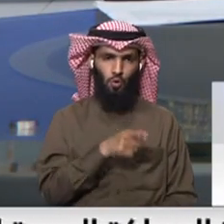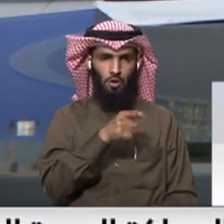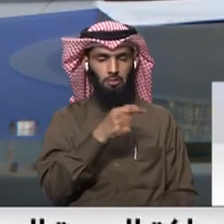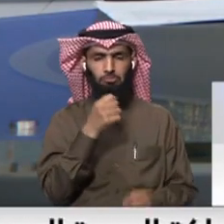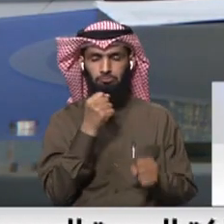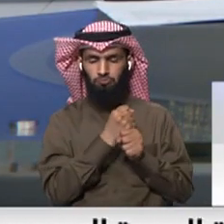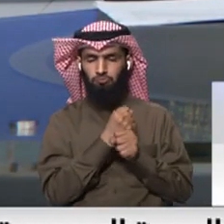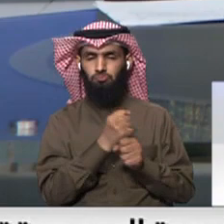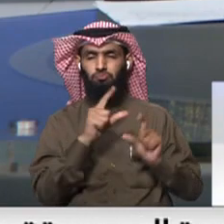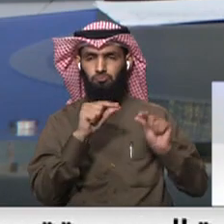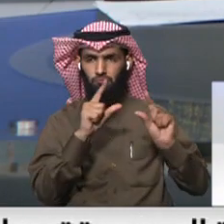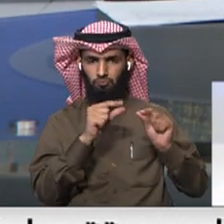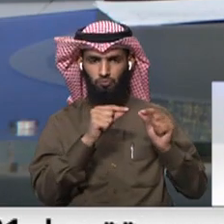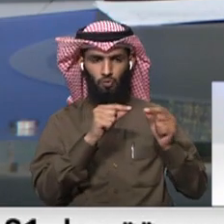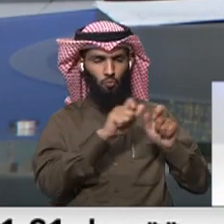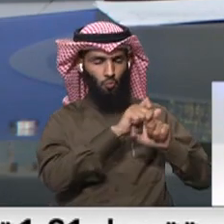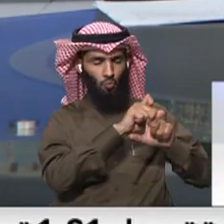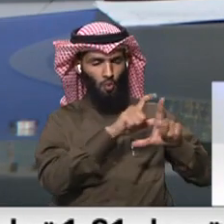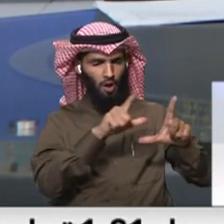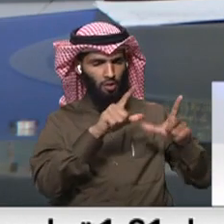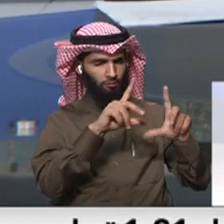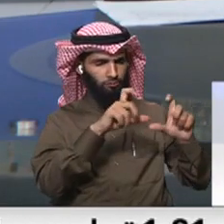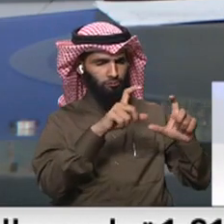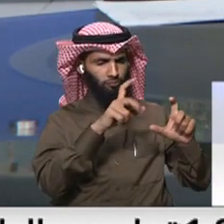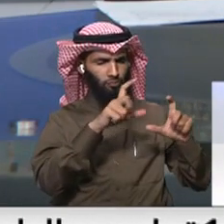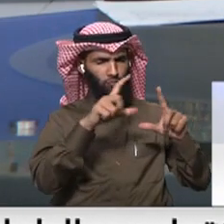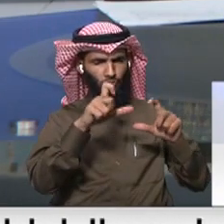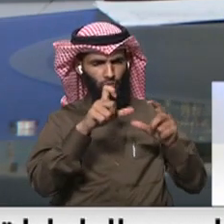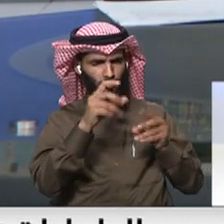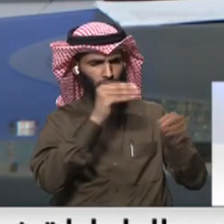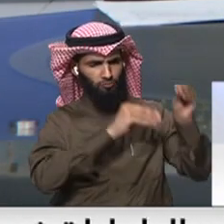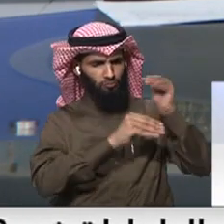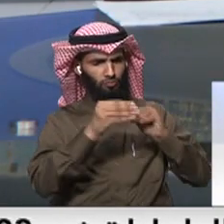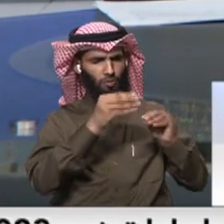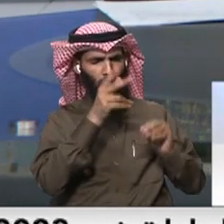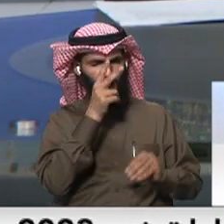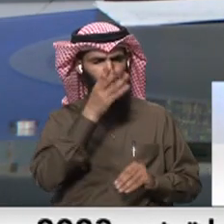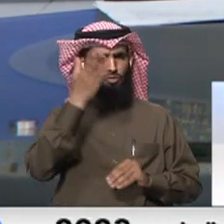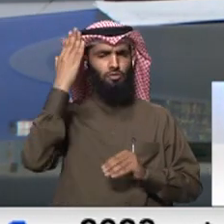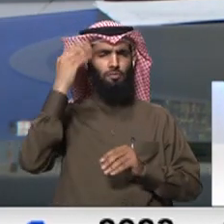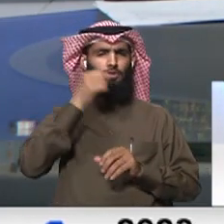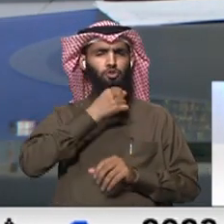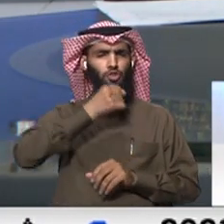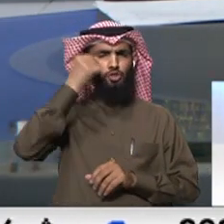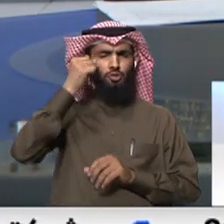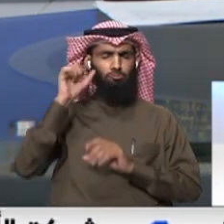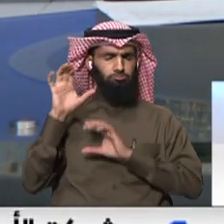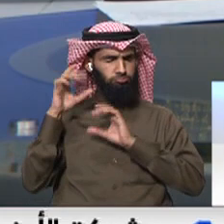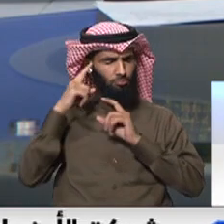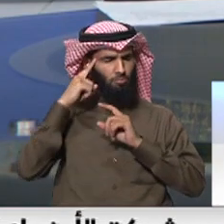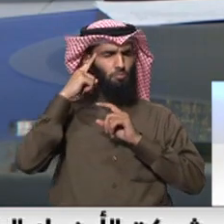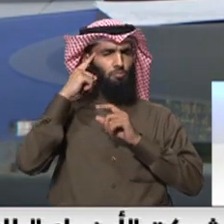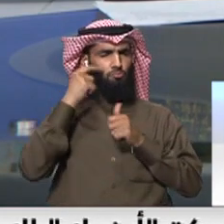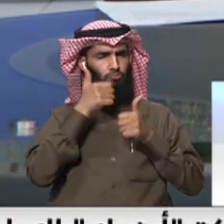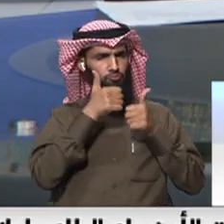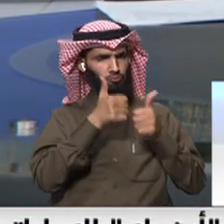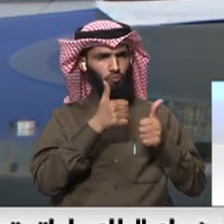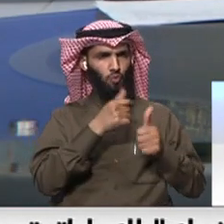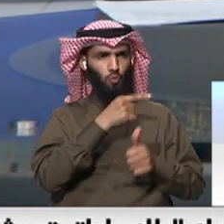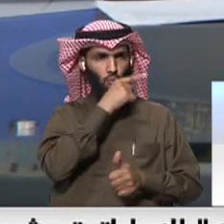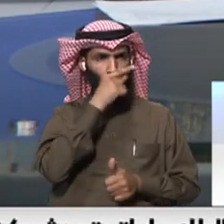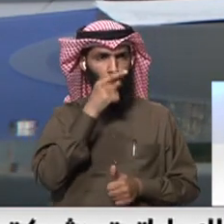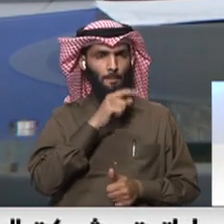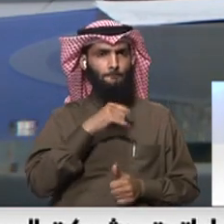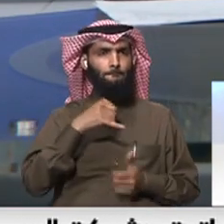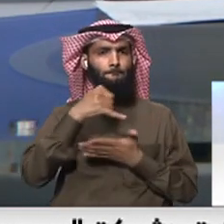كثيرة تعبر عن تراث الآباء والجديد، مشيرا إلى أن وزارة الإعلام والمجلس الوطني للثقافة والفنون